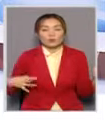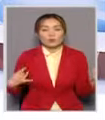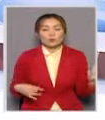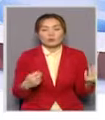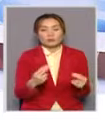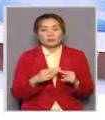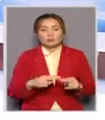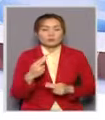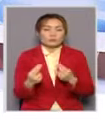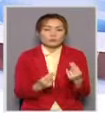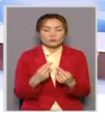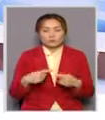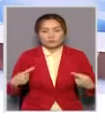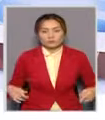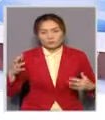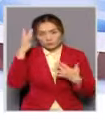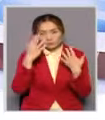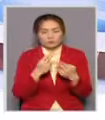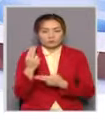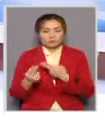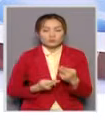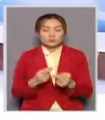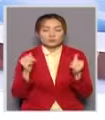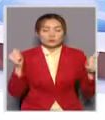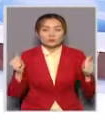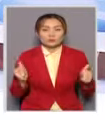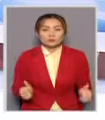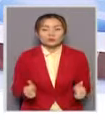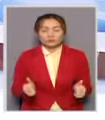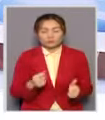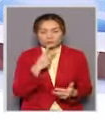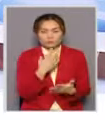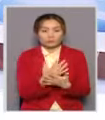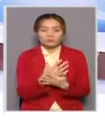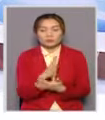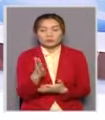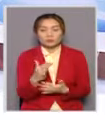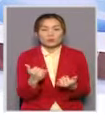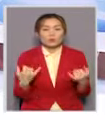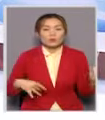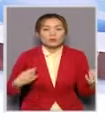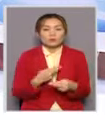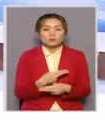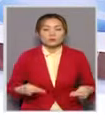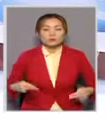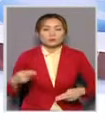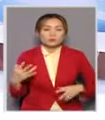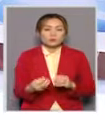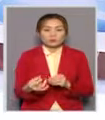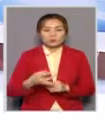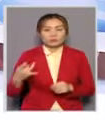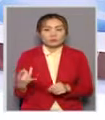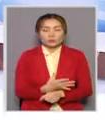аспабын дәріптейтін туындыларын бейнелеп, өз қиялдарынан туған картиналарды халық назарына ұсынады. Айта кетейік, домбыра тақырыбындағы симпозиум